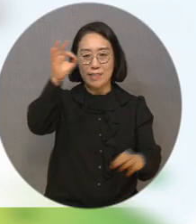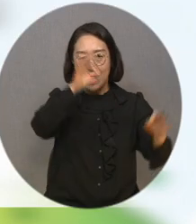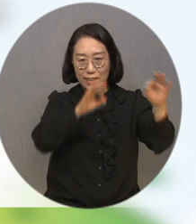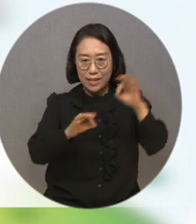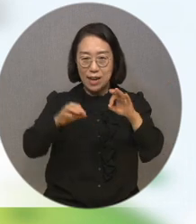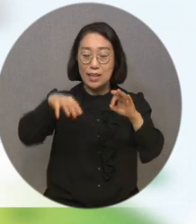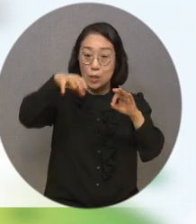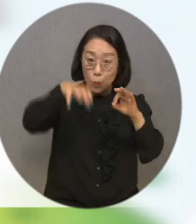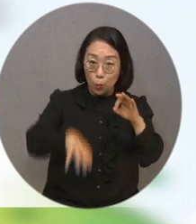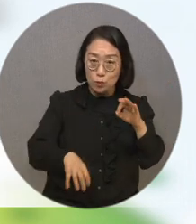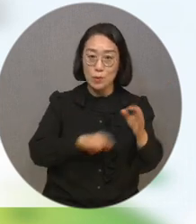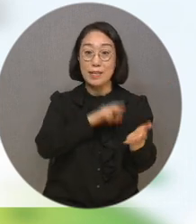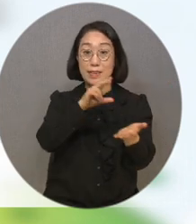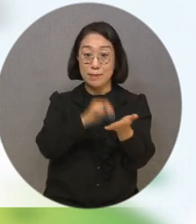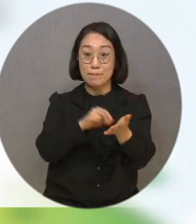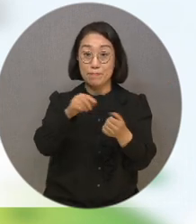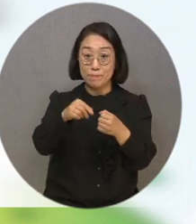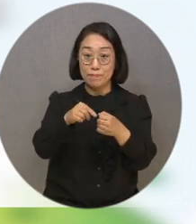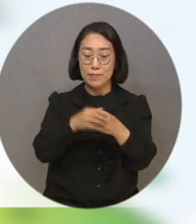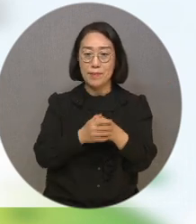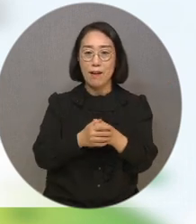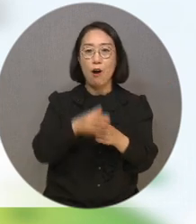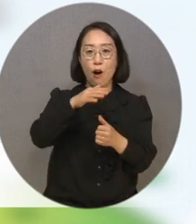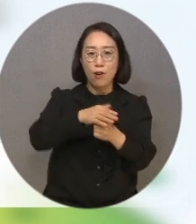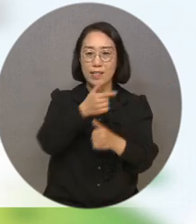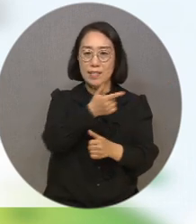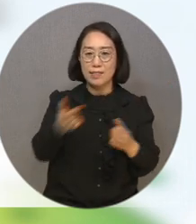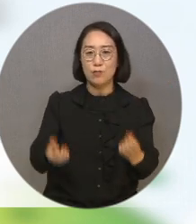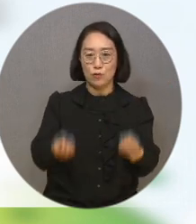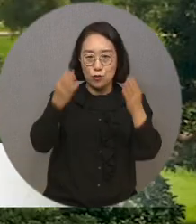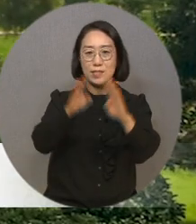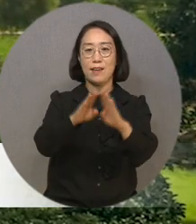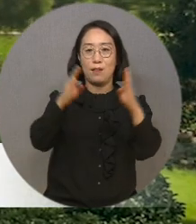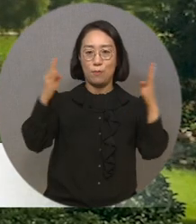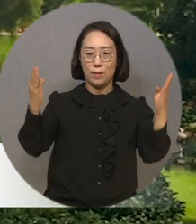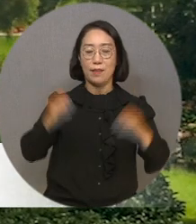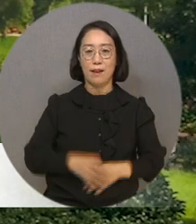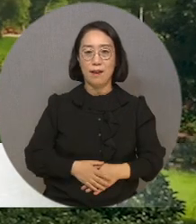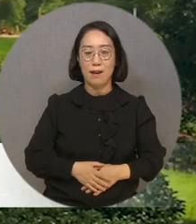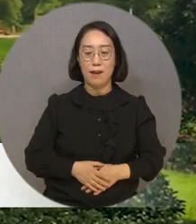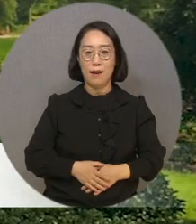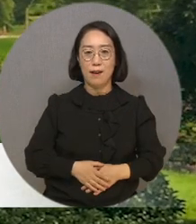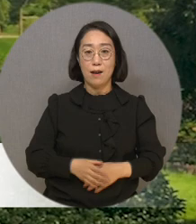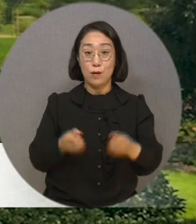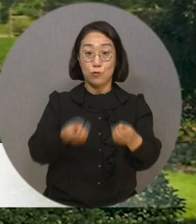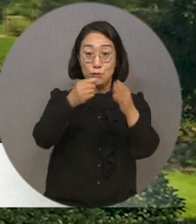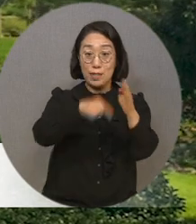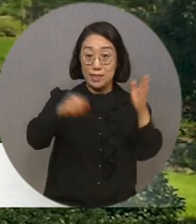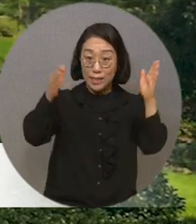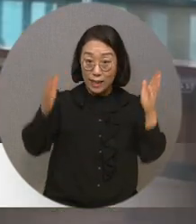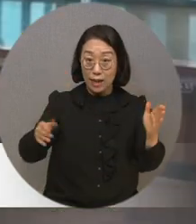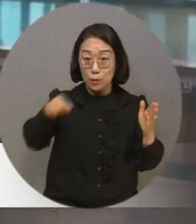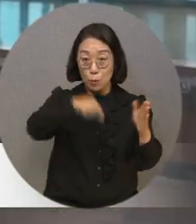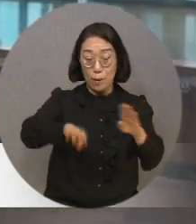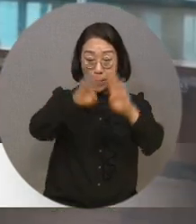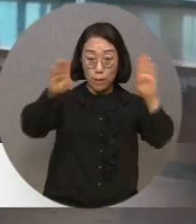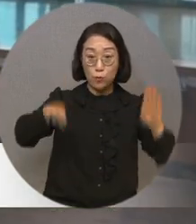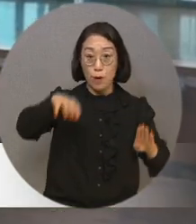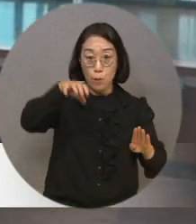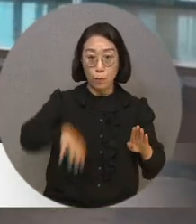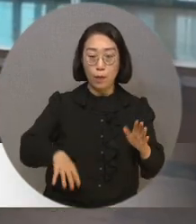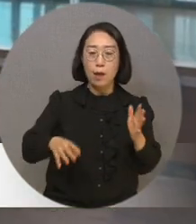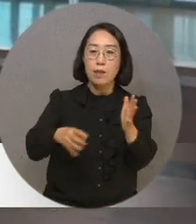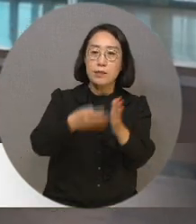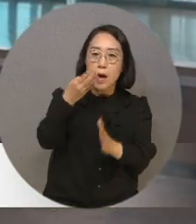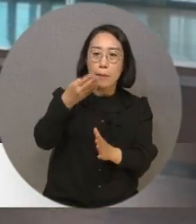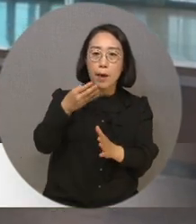해남으로를 주제로 2023 해남어린이 공룡태 축제를 개최합니다. 축제가 열리는 해남공룡박물관은 400여 점의